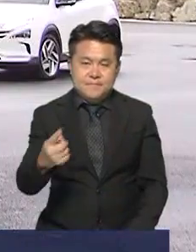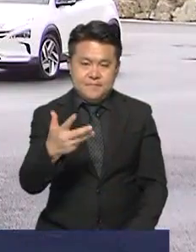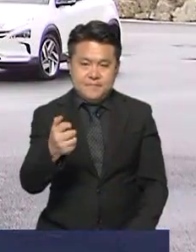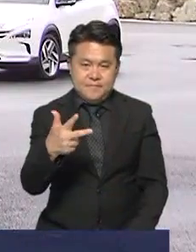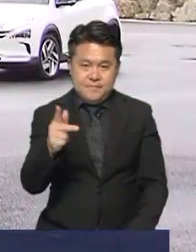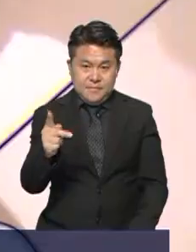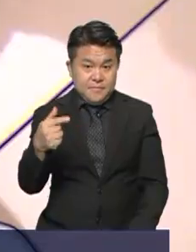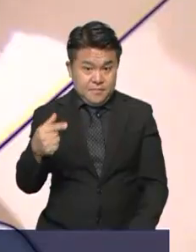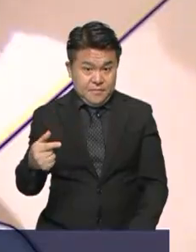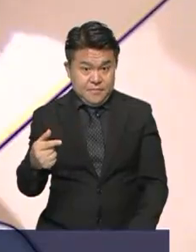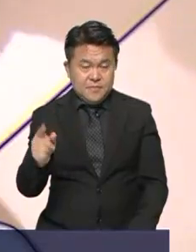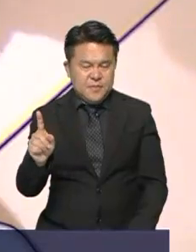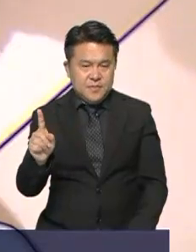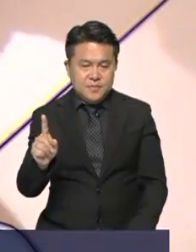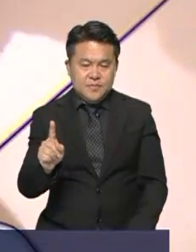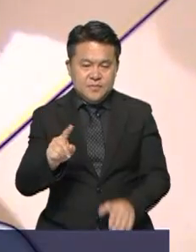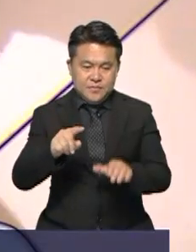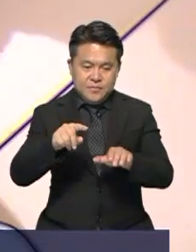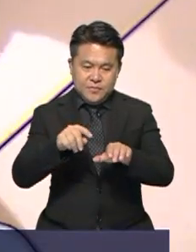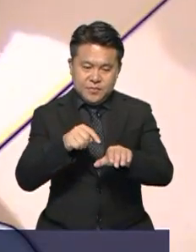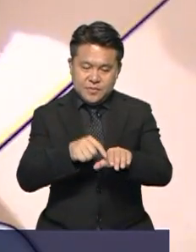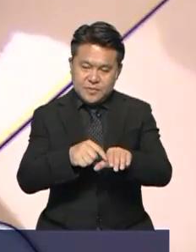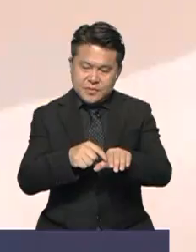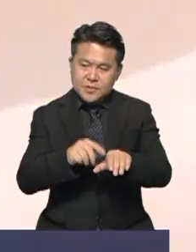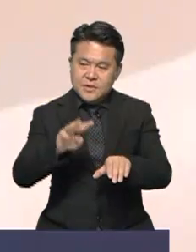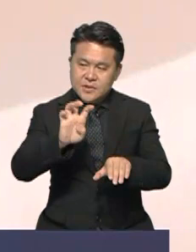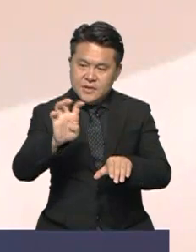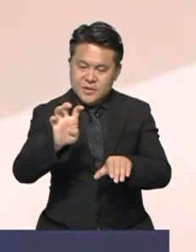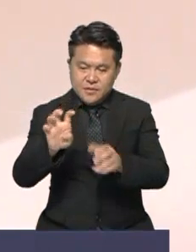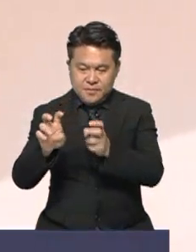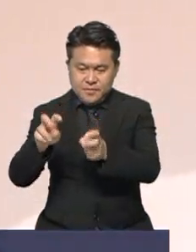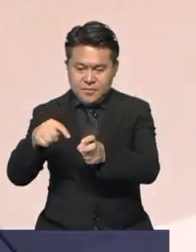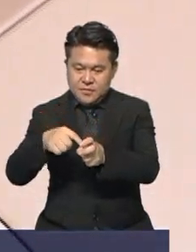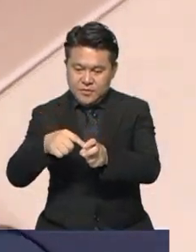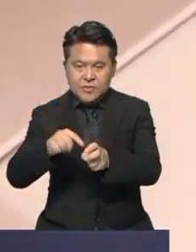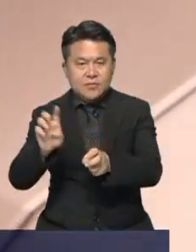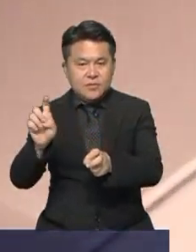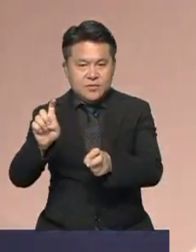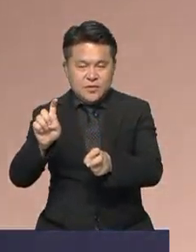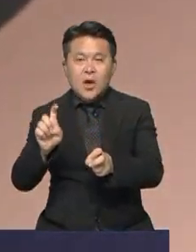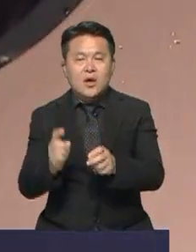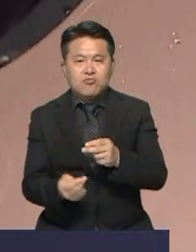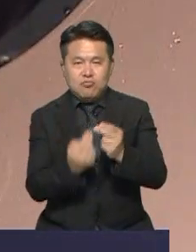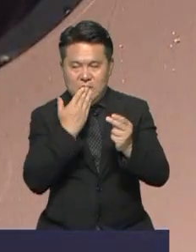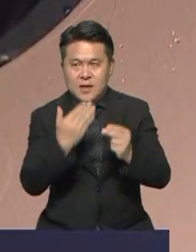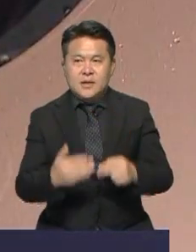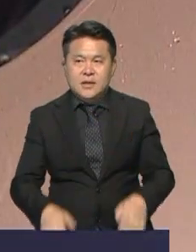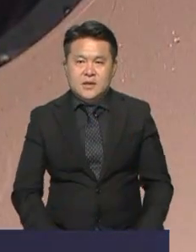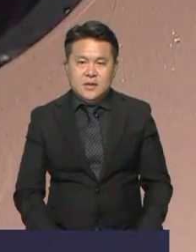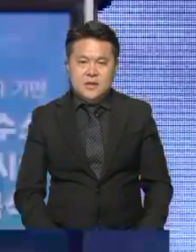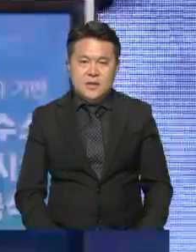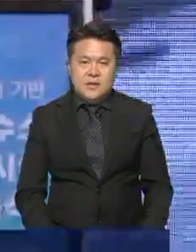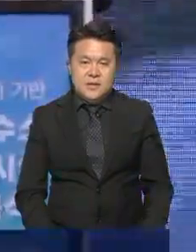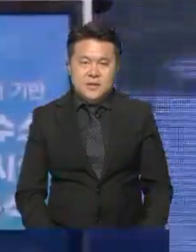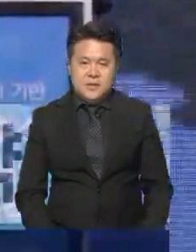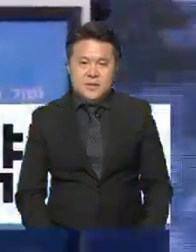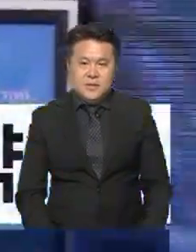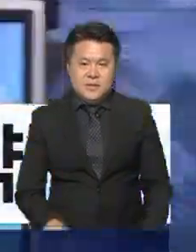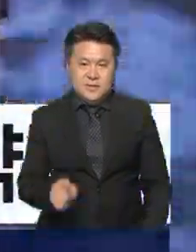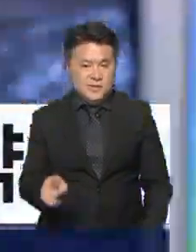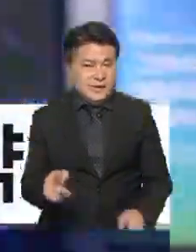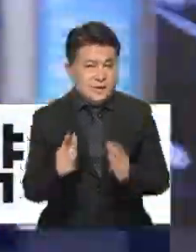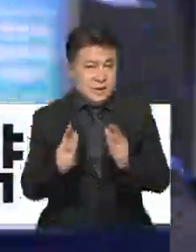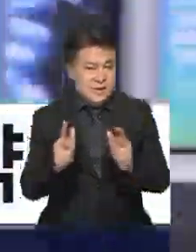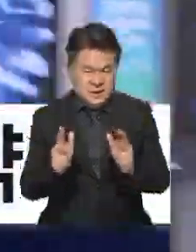188kg의 그린수소는 수소차 40대, 수소버스 10대를 각각 충전할 수 있는 용량입니다. 그린수소